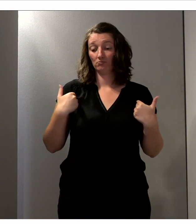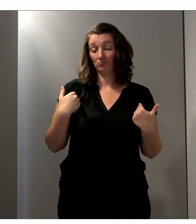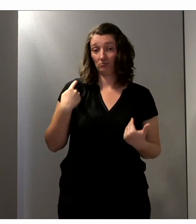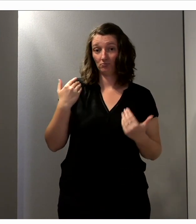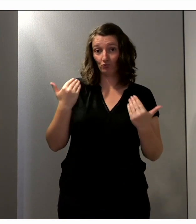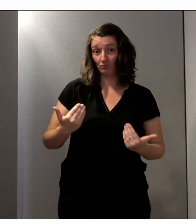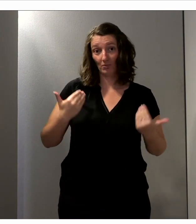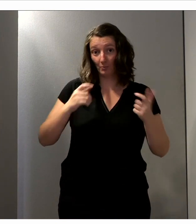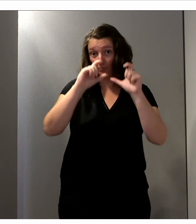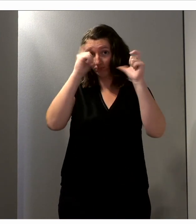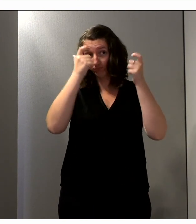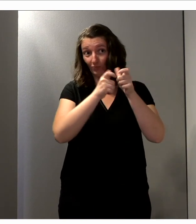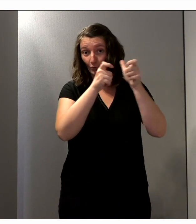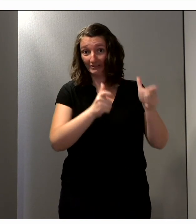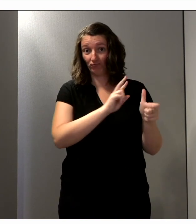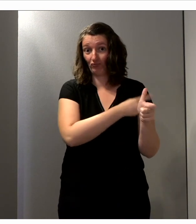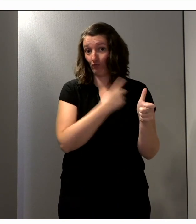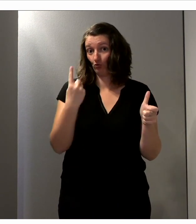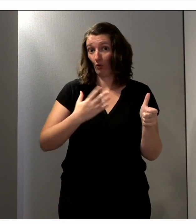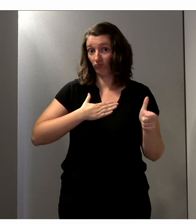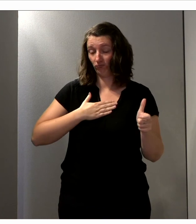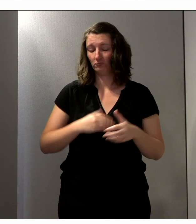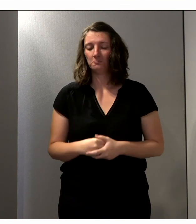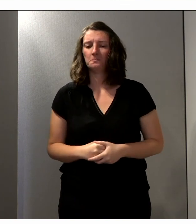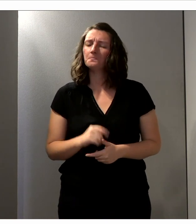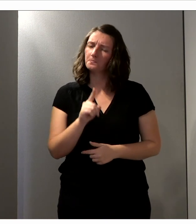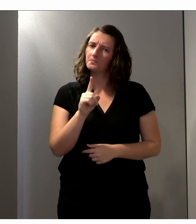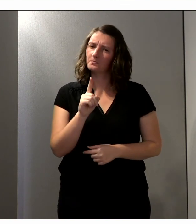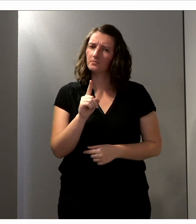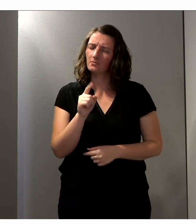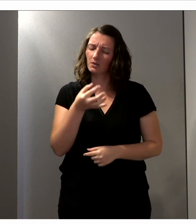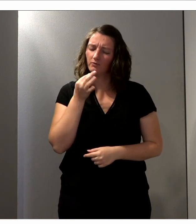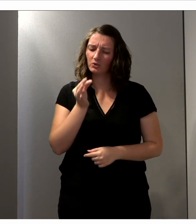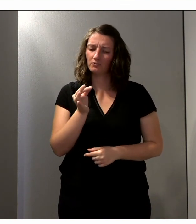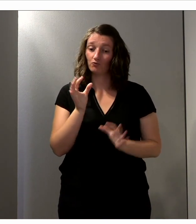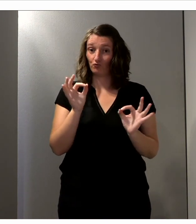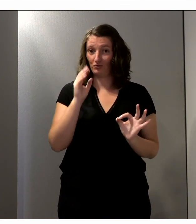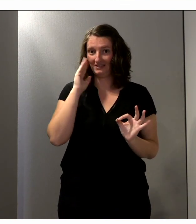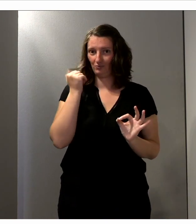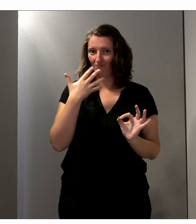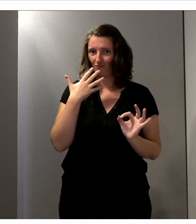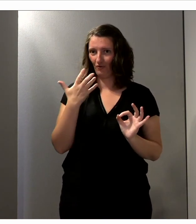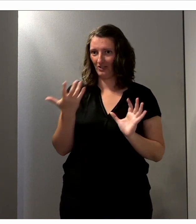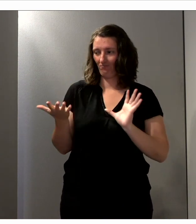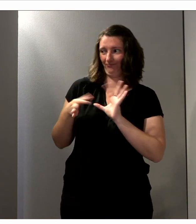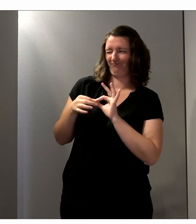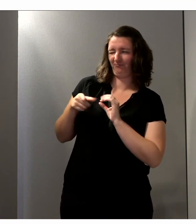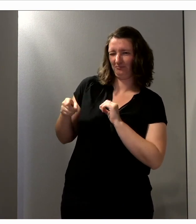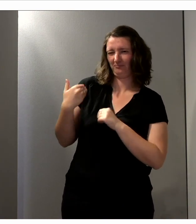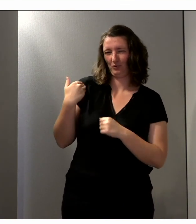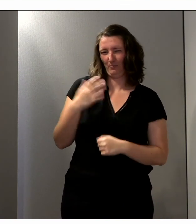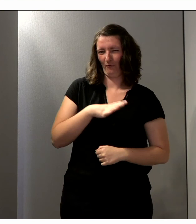entrepreneuse. Mais je dois dire, c'est là où j'ai envie de renverser la